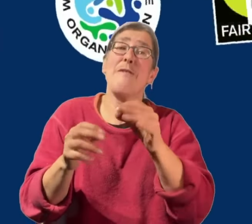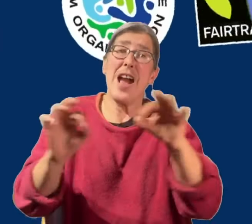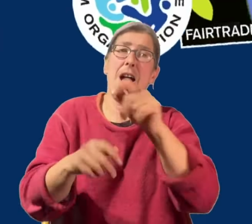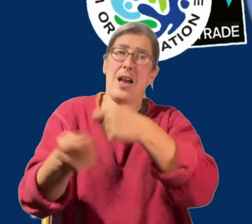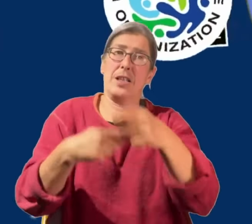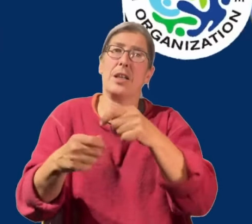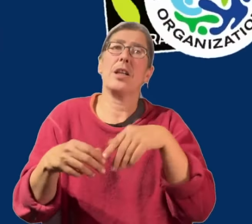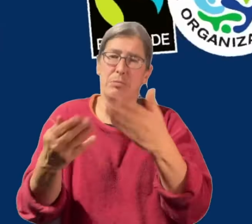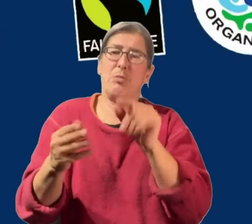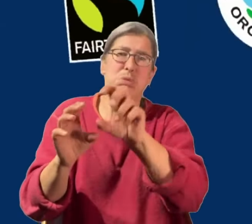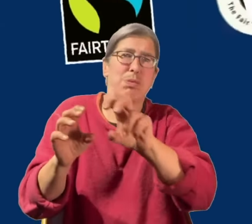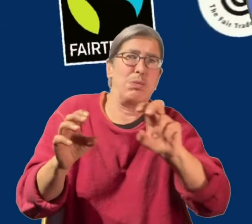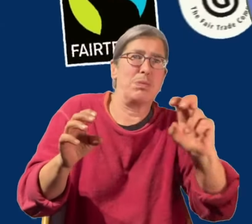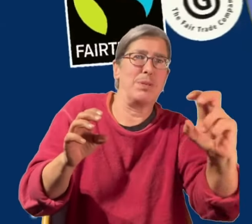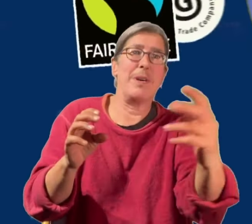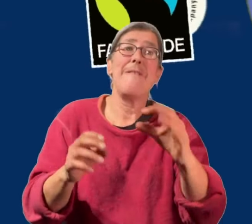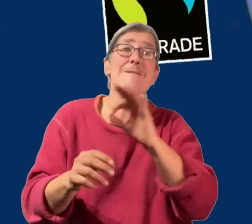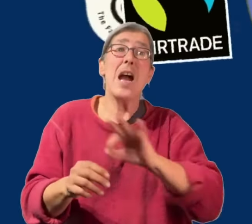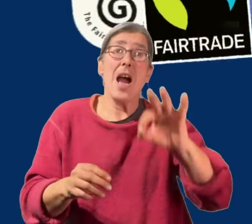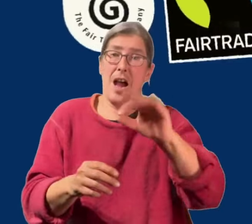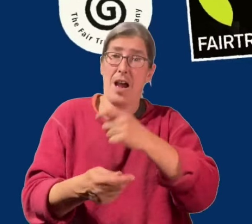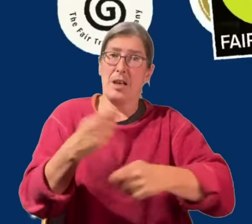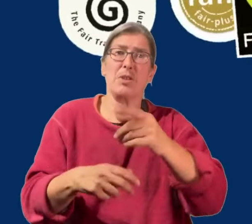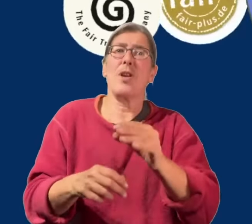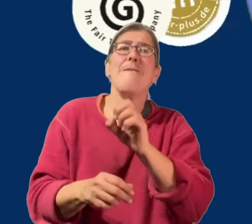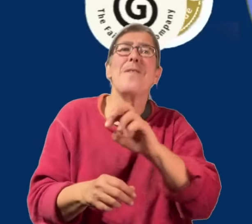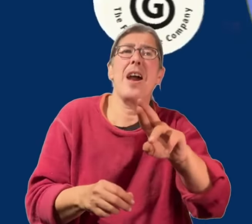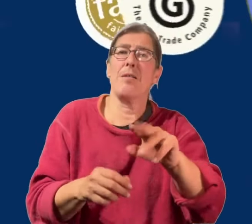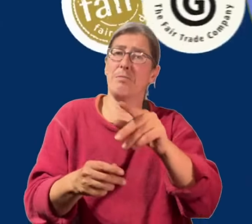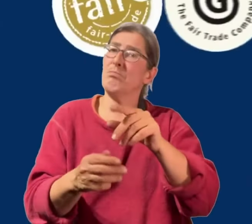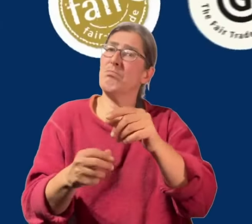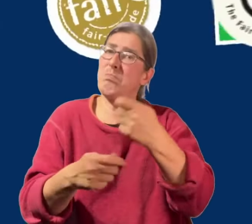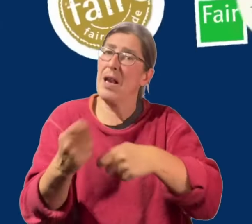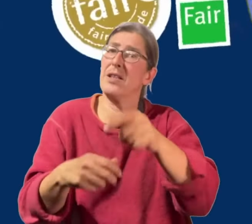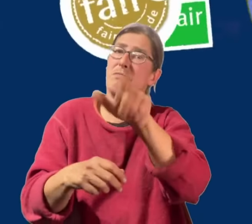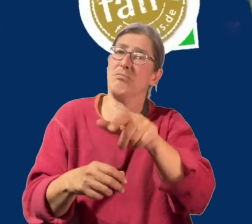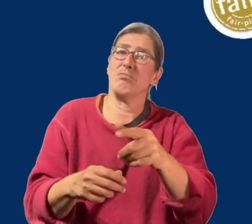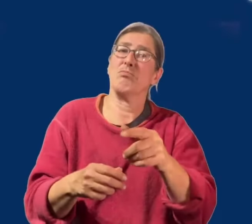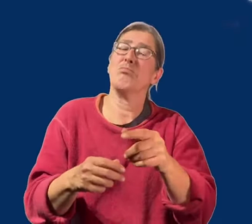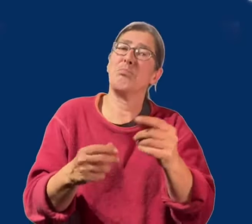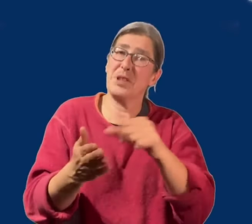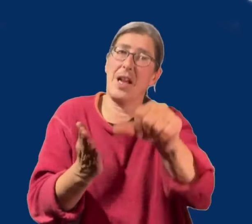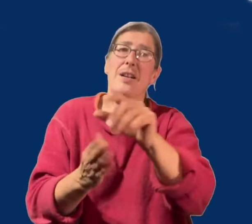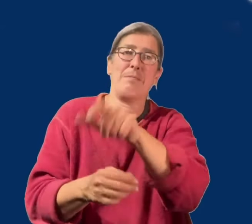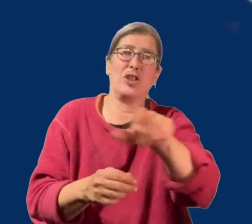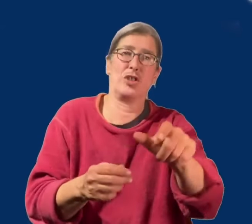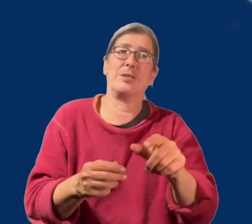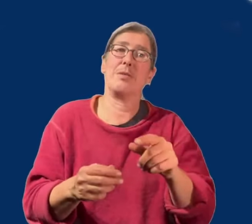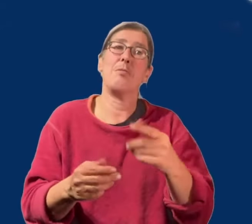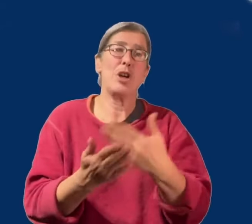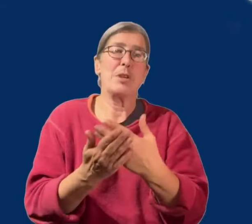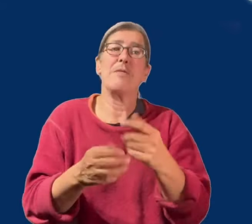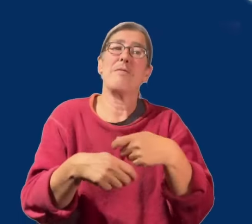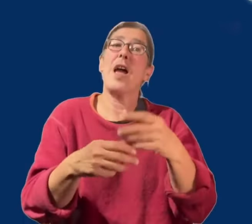Erkennungszeichen. Fairer Handel bedeutet, dass Menschen fair behandelt und bezahlt werden, wenn sie Produkte herstellen und verkaufen. Wie